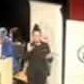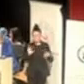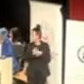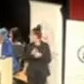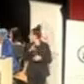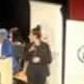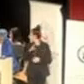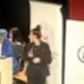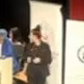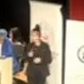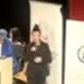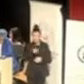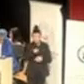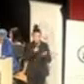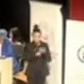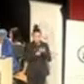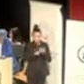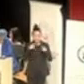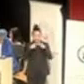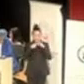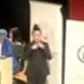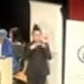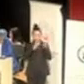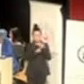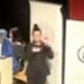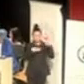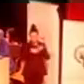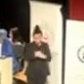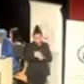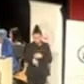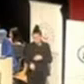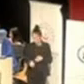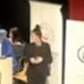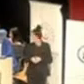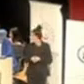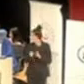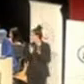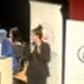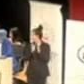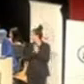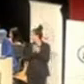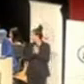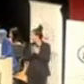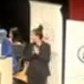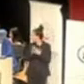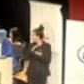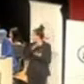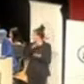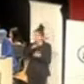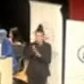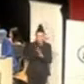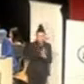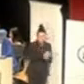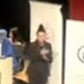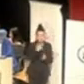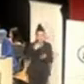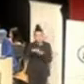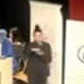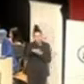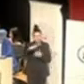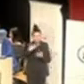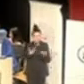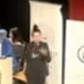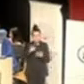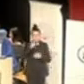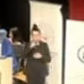Bu üyelik e-üyelik oluyor ve tabanlı üyelik bir hizmet. Kitap ayırtma ve fotokopi hizmetinden bahsedeyim. Kullanıcılar mesai saatleri